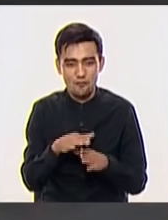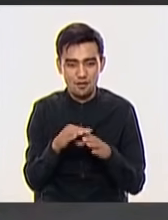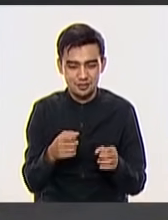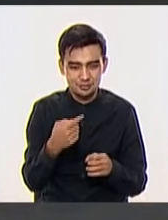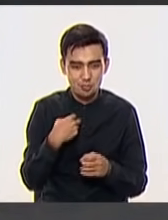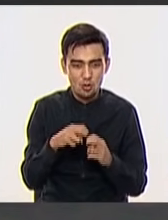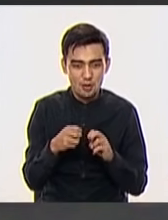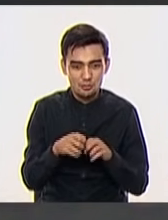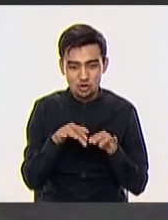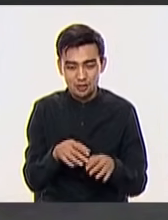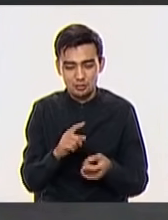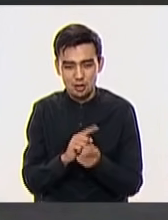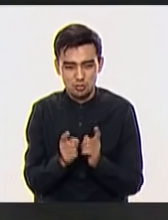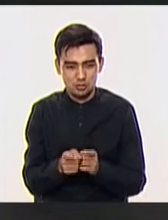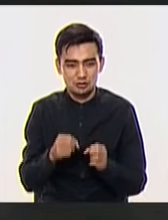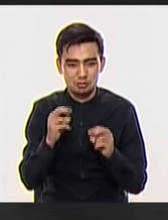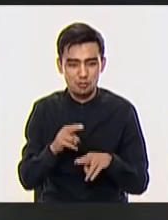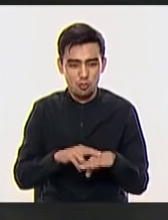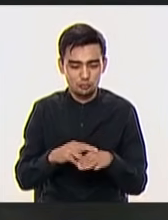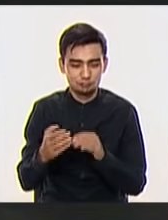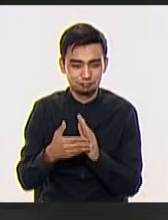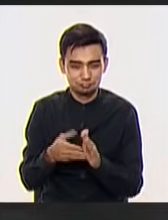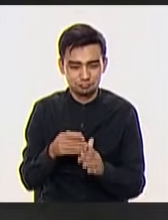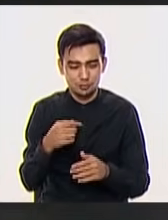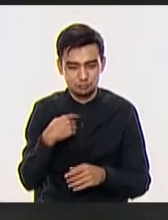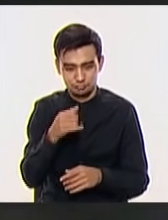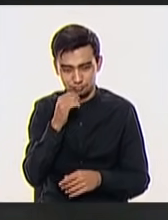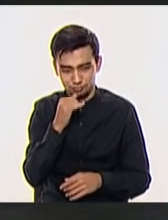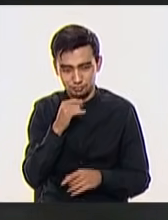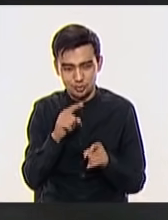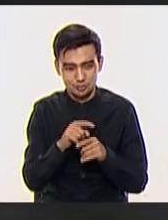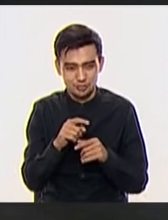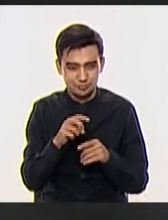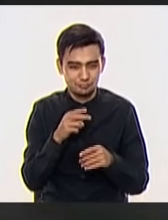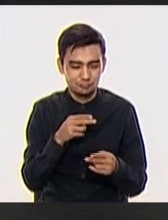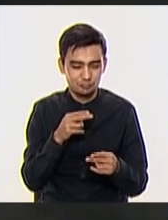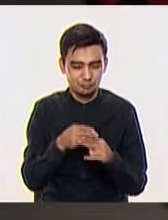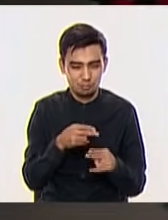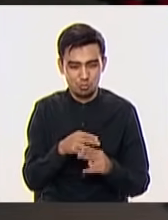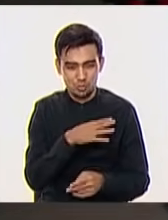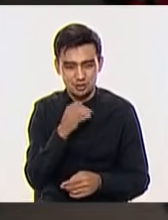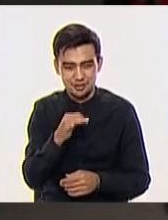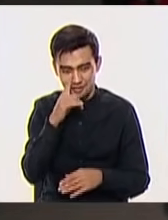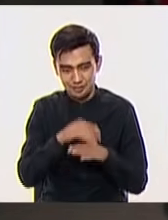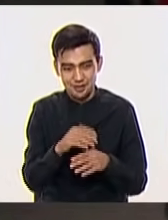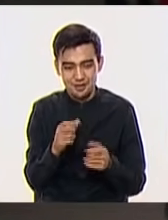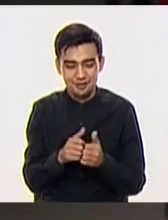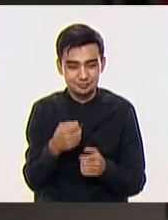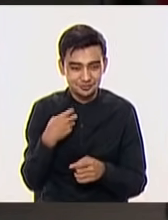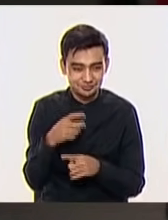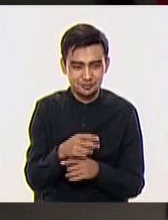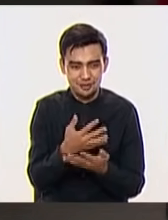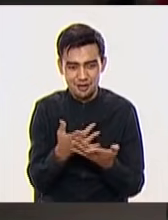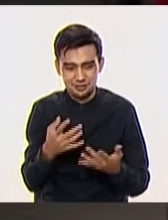мәселемізді шешудің орнына қайта құзырлы орган қызметкерлерін шақырып бізді қорқытты дейді. Ол аздай аналарды әкімдік ғимаратына жақындатпау үшін